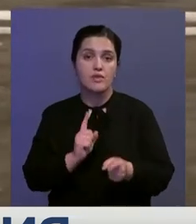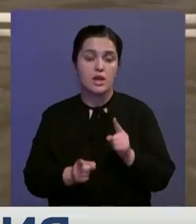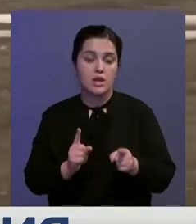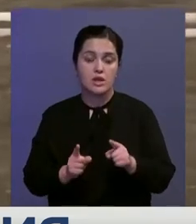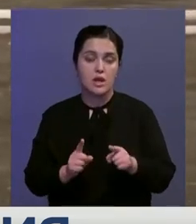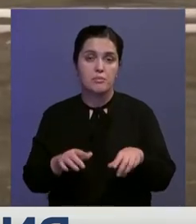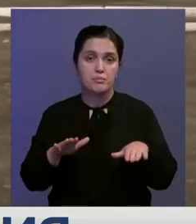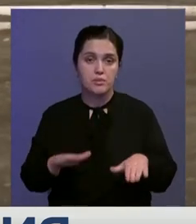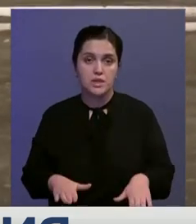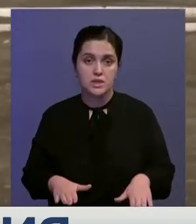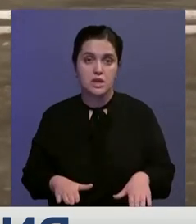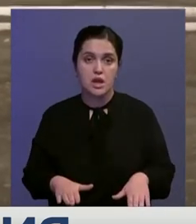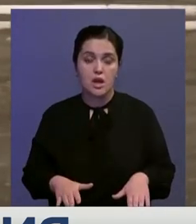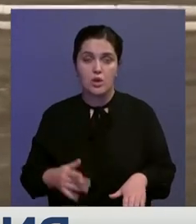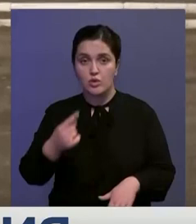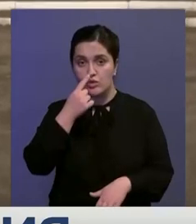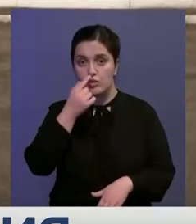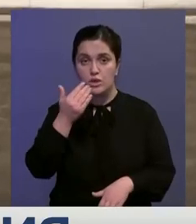зоне боевых событий. Вот только что